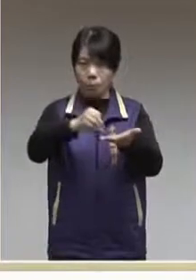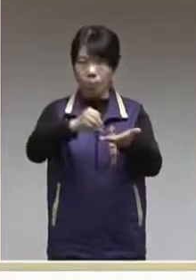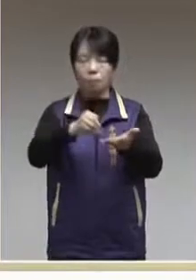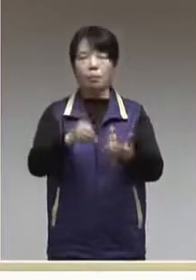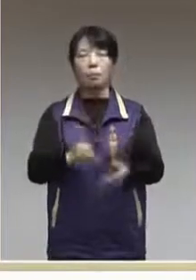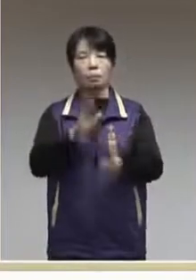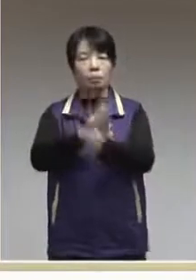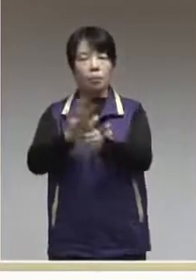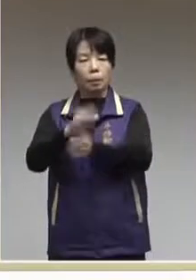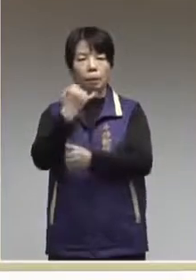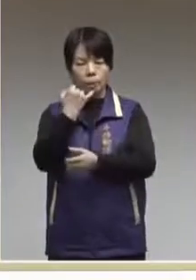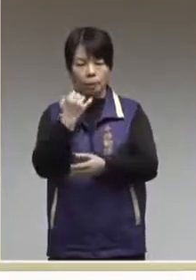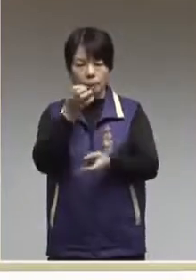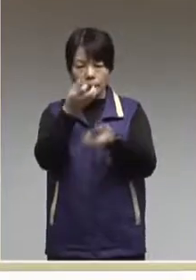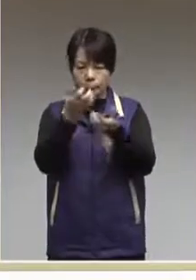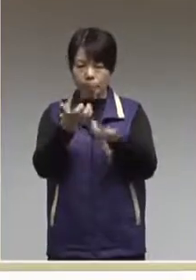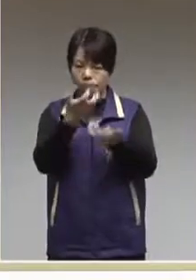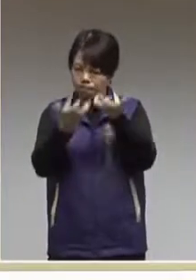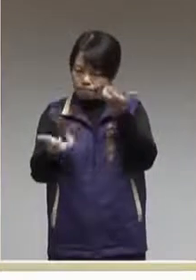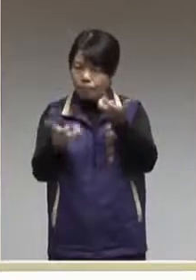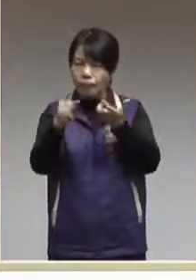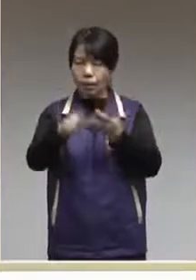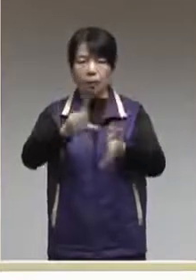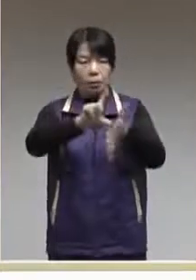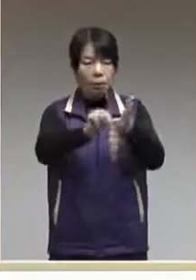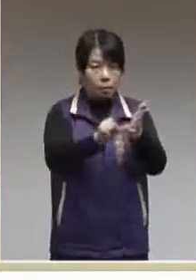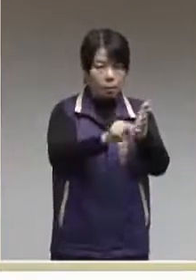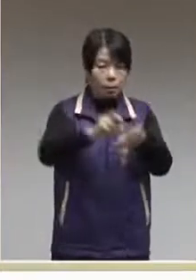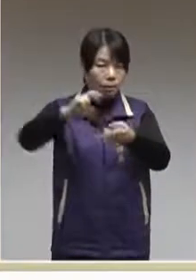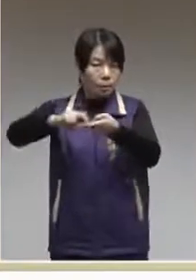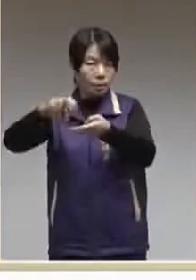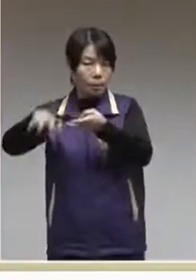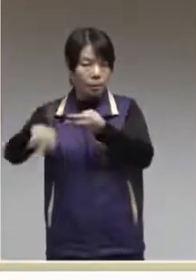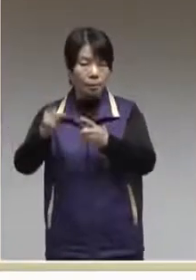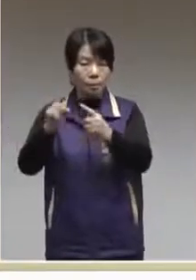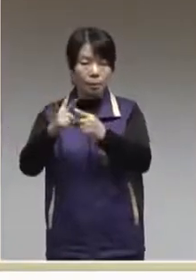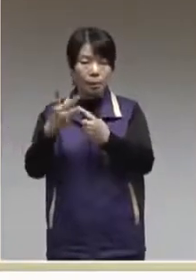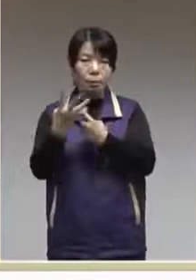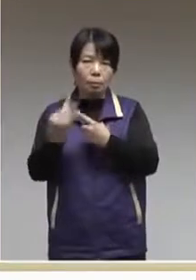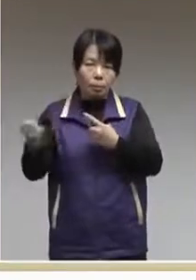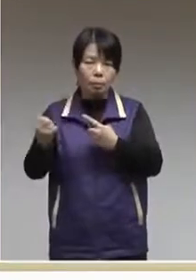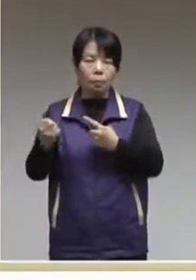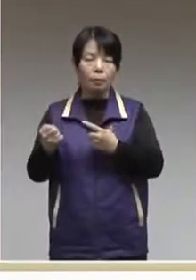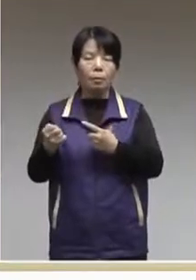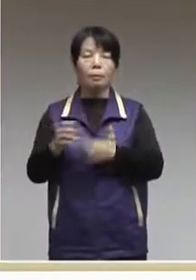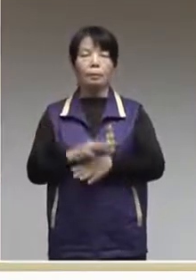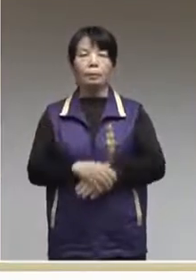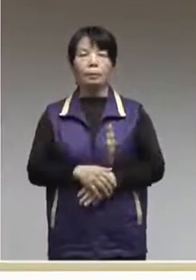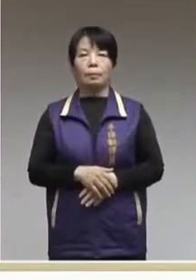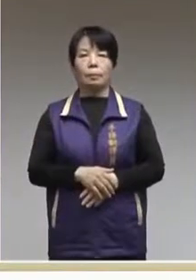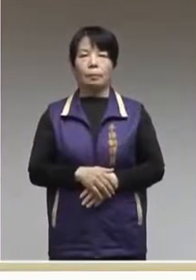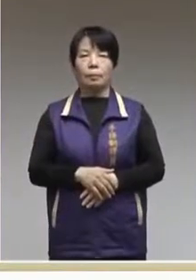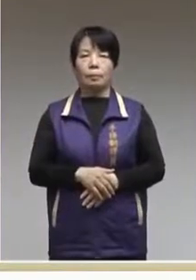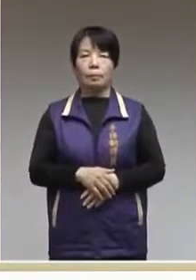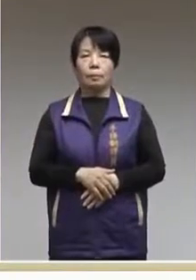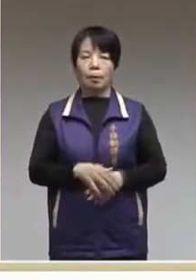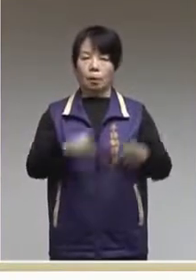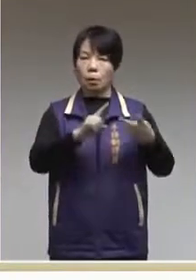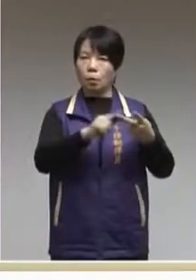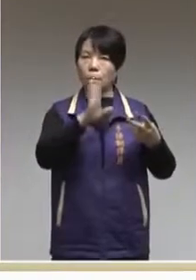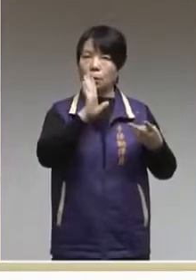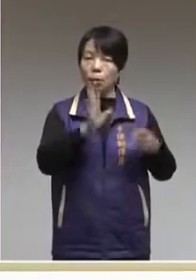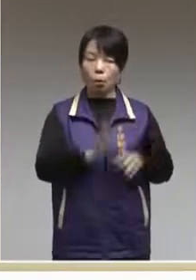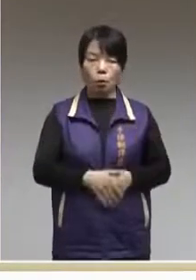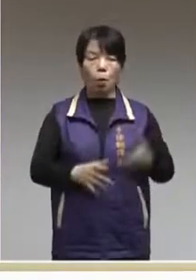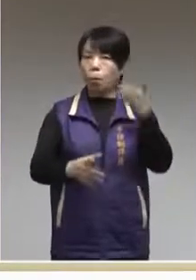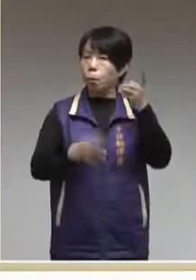帮助我们去厘清在什么时间、什么地点有多少人在里面，这是第一个。第二个就是，如果说有一些没